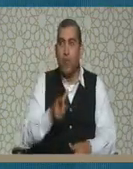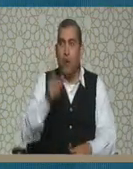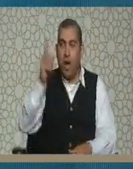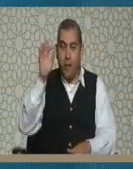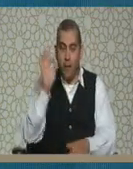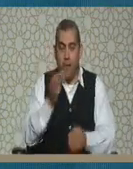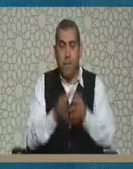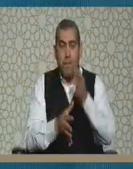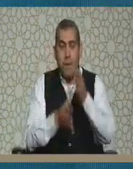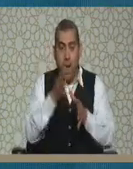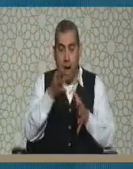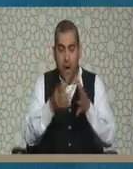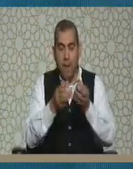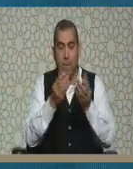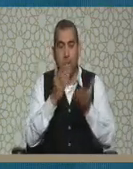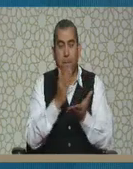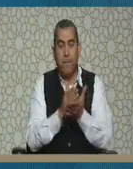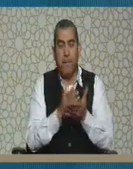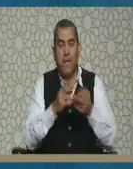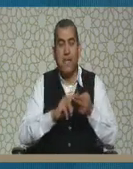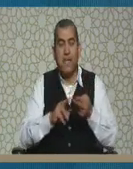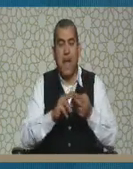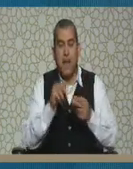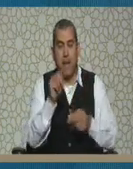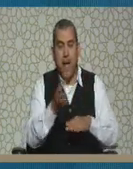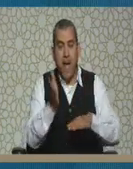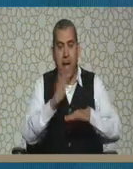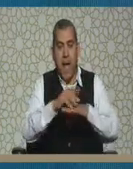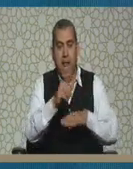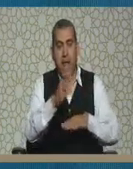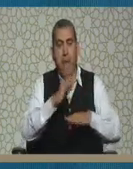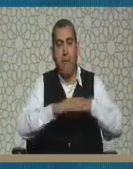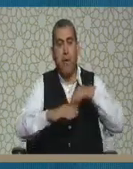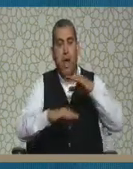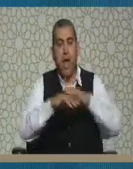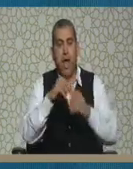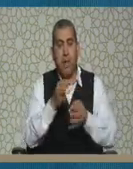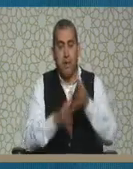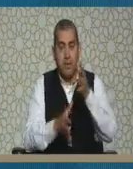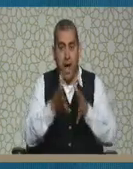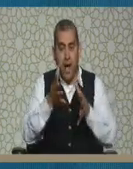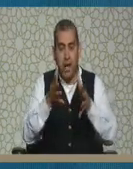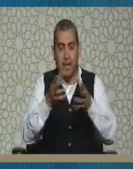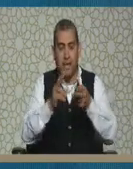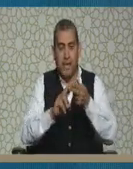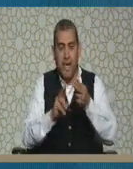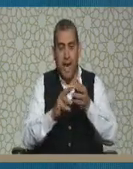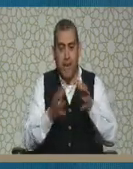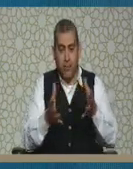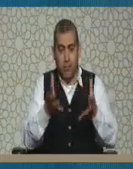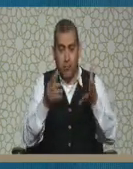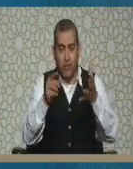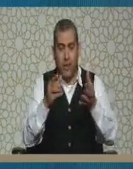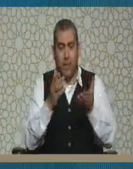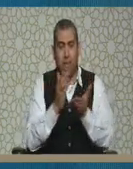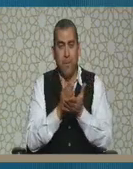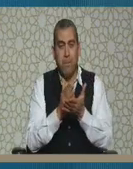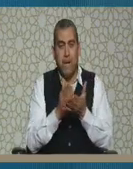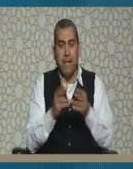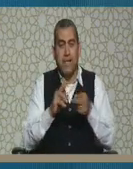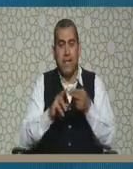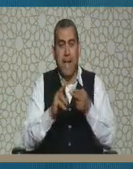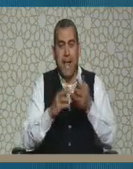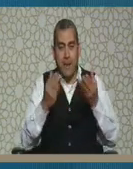بردا وسلاما على ابراهيم فورا النار تتحول الى سلام اهي بردا وسلاما اوه السلام